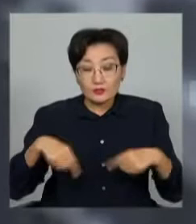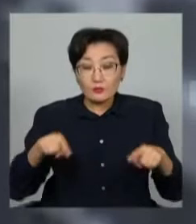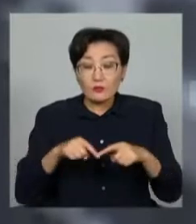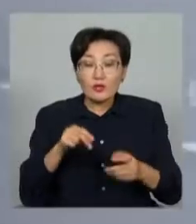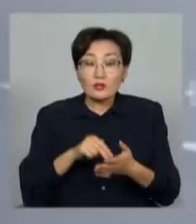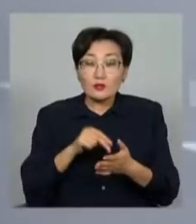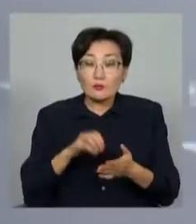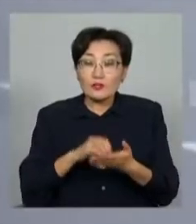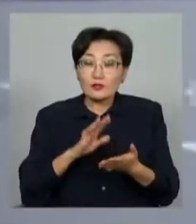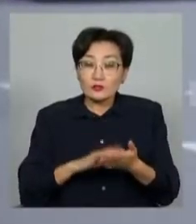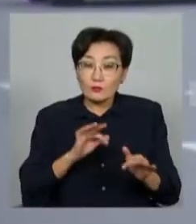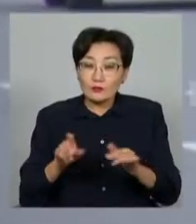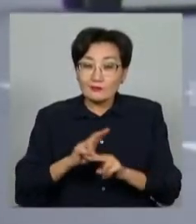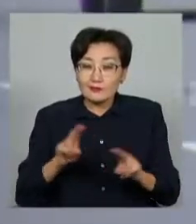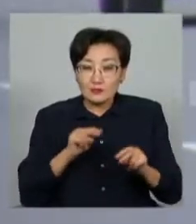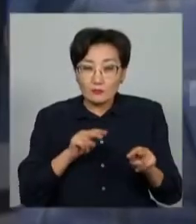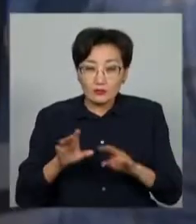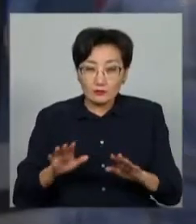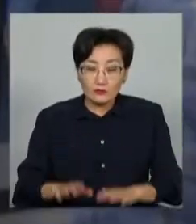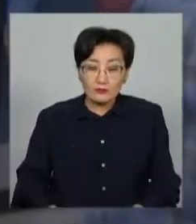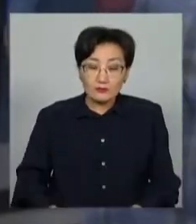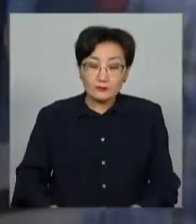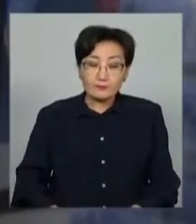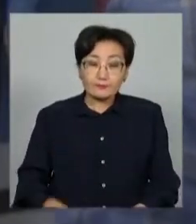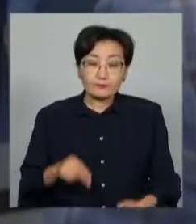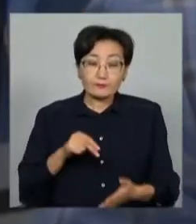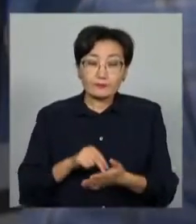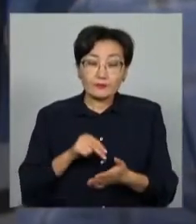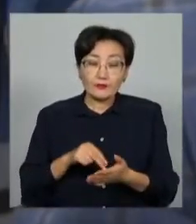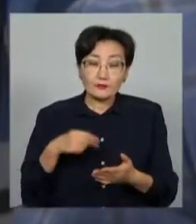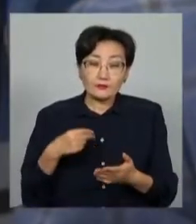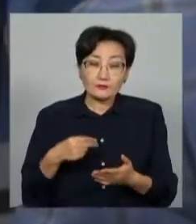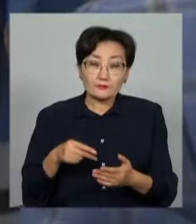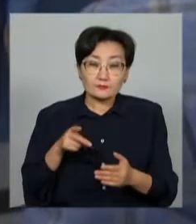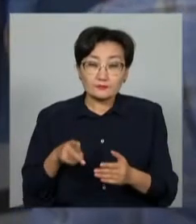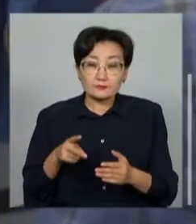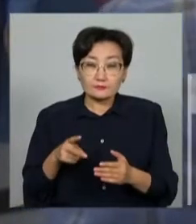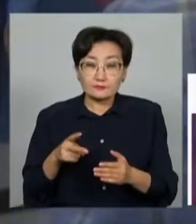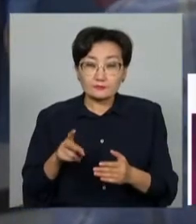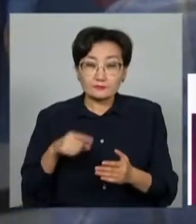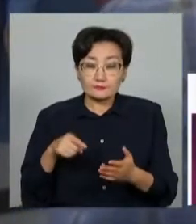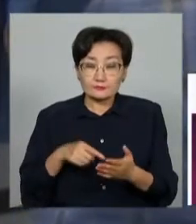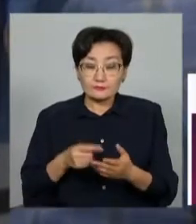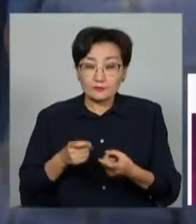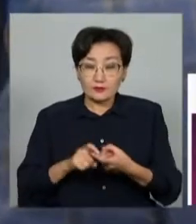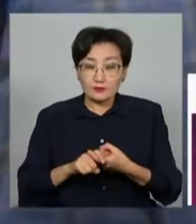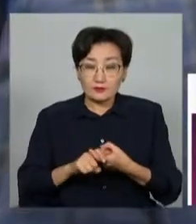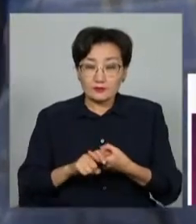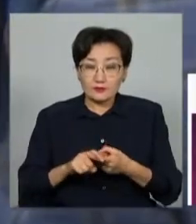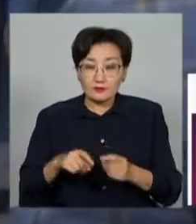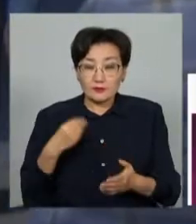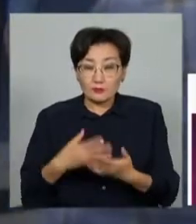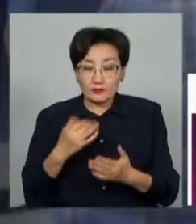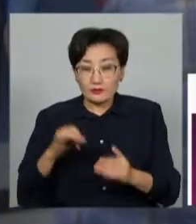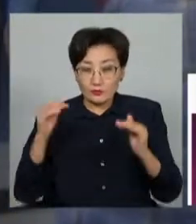баға қою процесін ешкім қарамайды. Бағасы нарықта екі мәселеден байланысқа өседі,